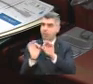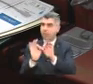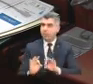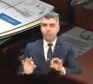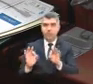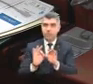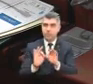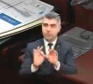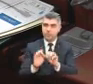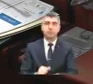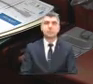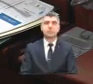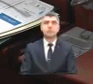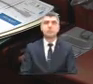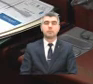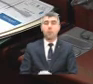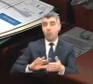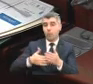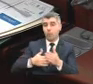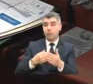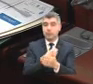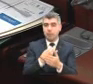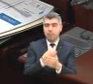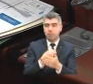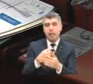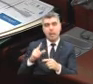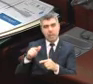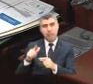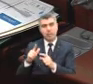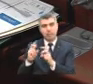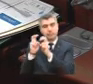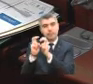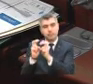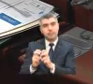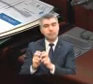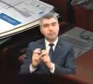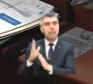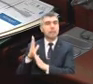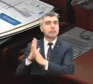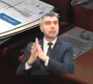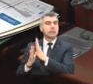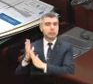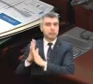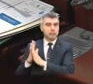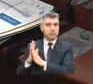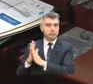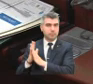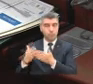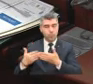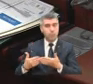بانه المنظومه الصحيه كتعاني نواقص دار منذ الازل، هذا ارث كبير،